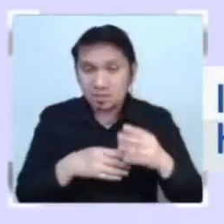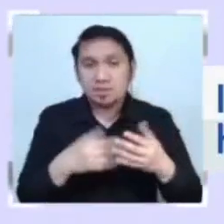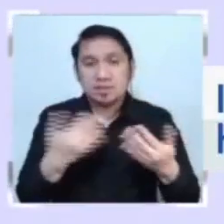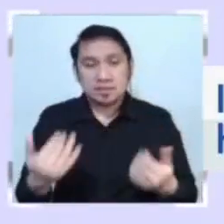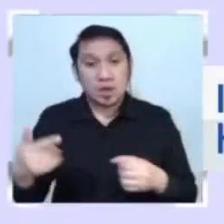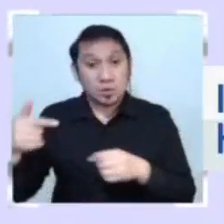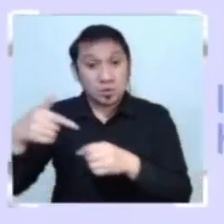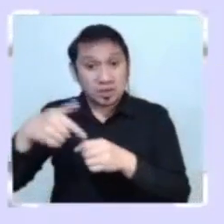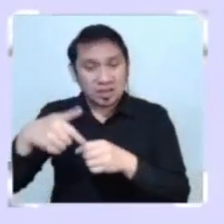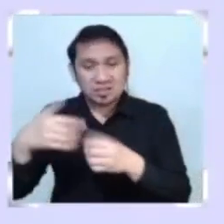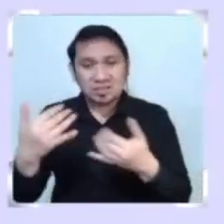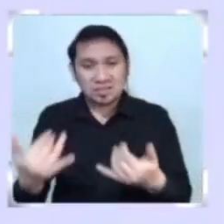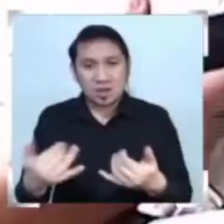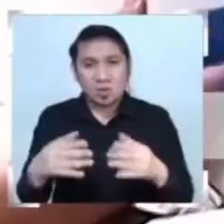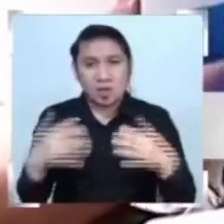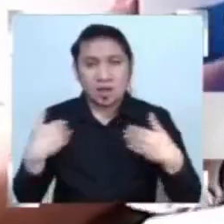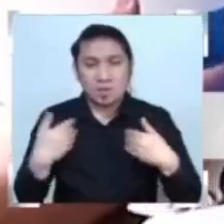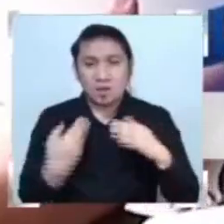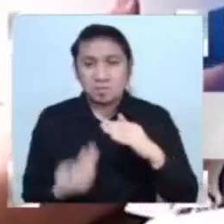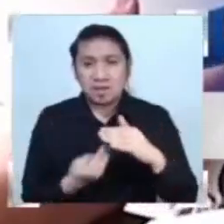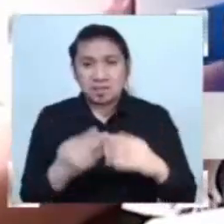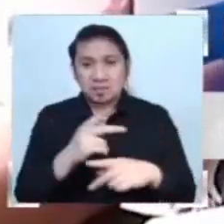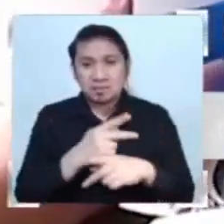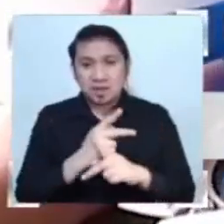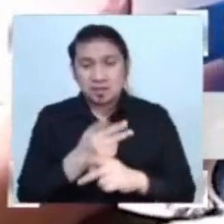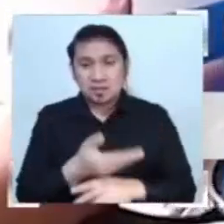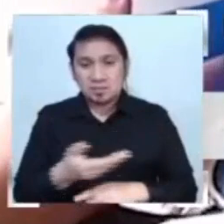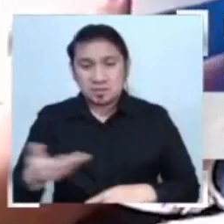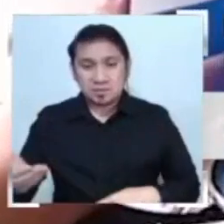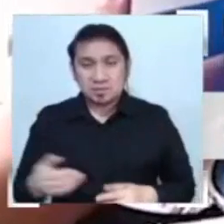na rin kasi ang basic commodities. Piso nagkikaya ron ang